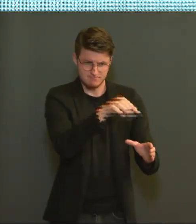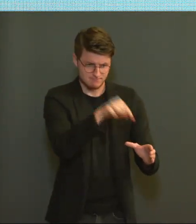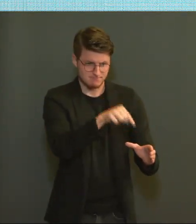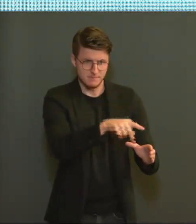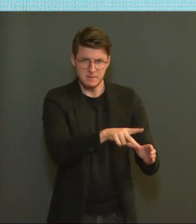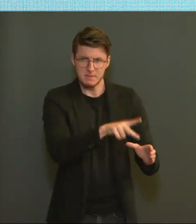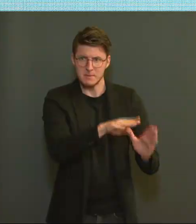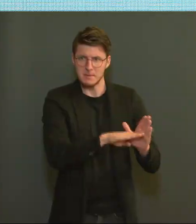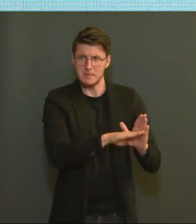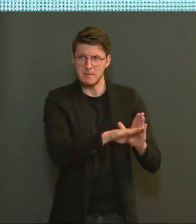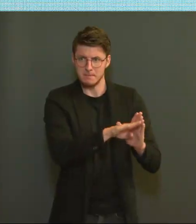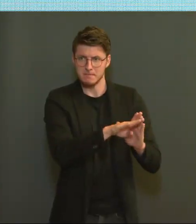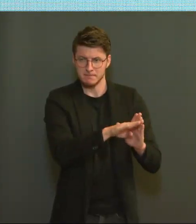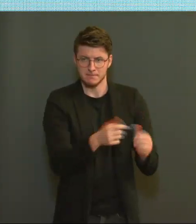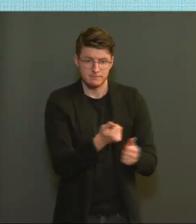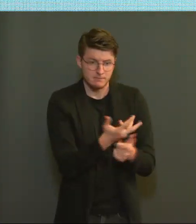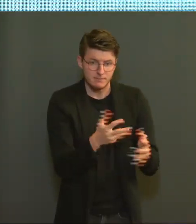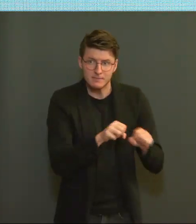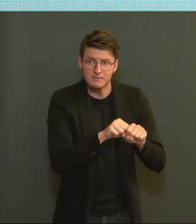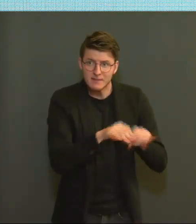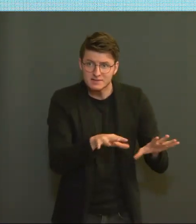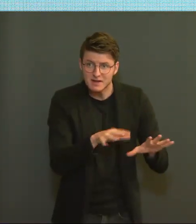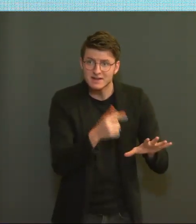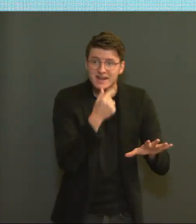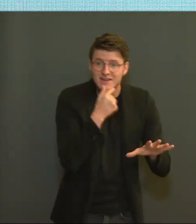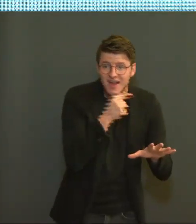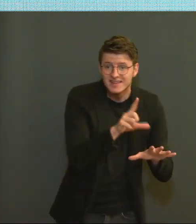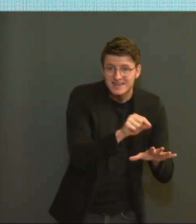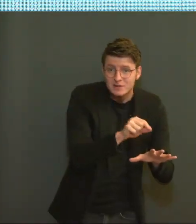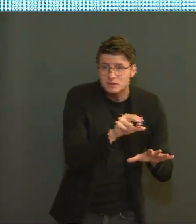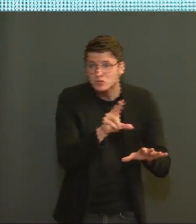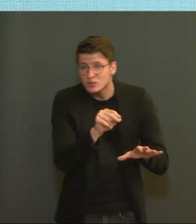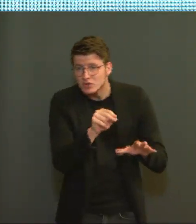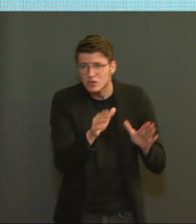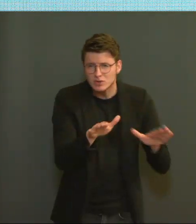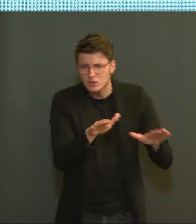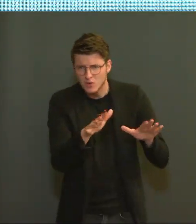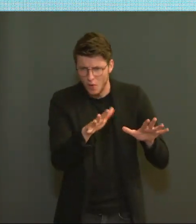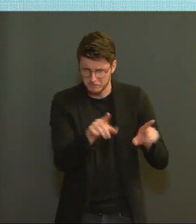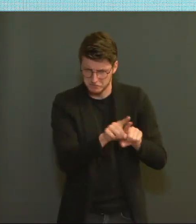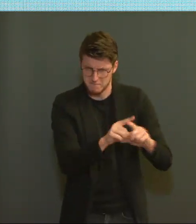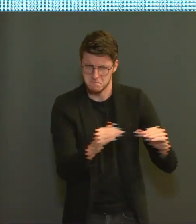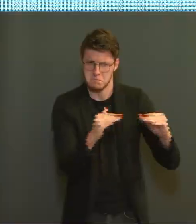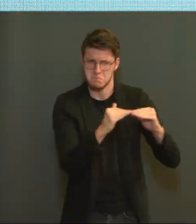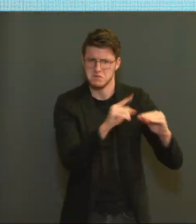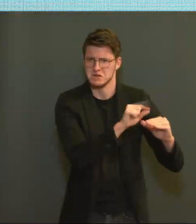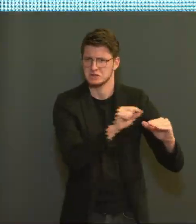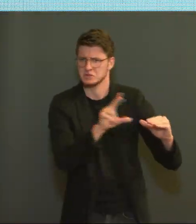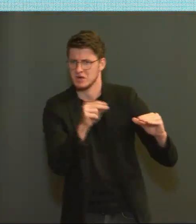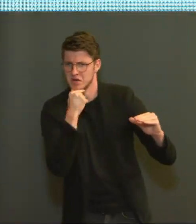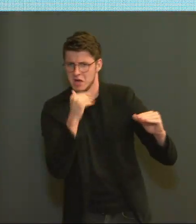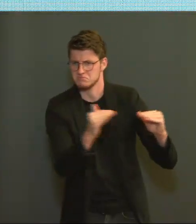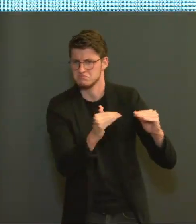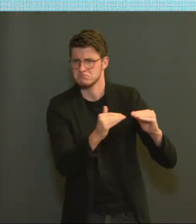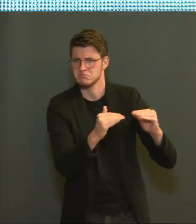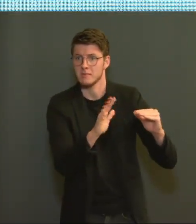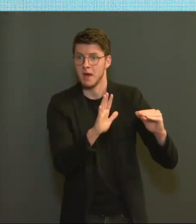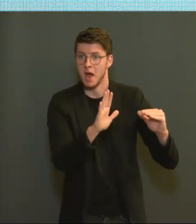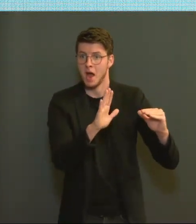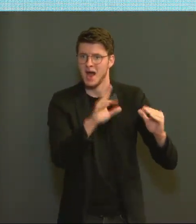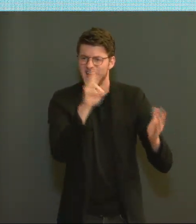bij tieners en twintigers is momenteel gelijkaardig. Maar de tieners tekenen de laatste paar dagen